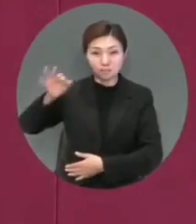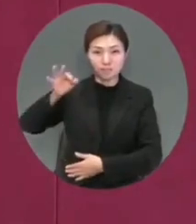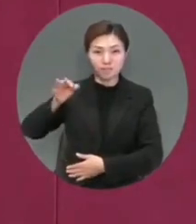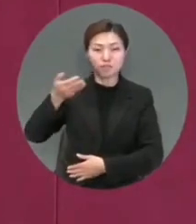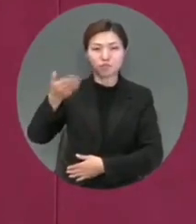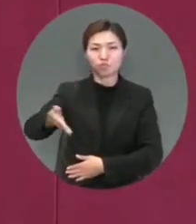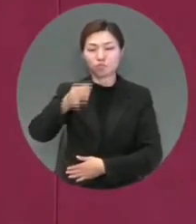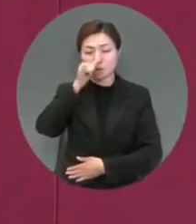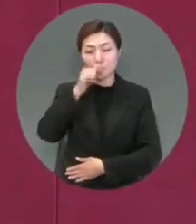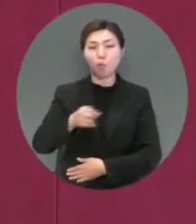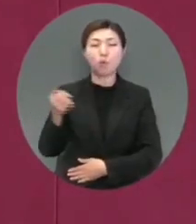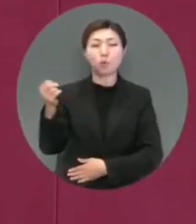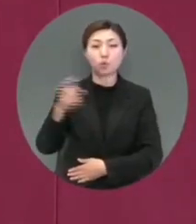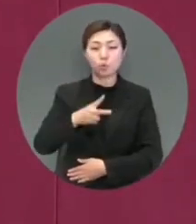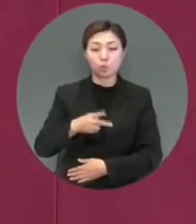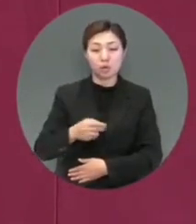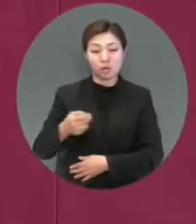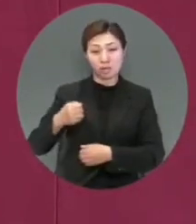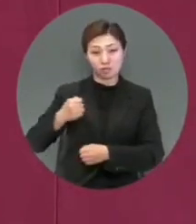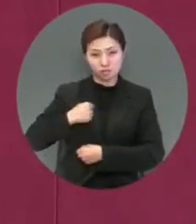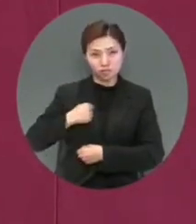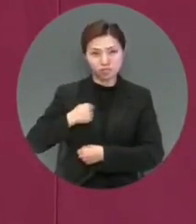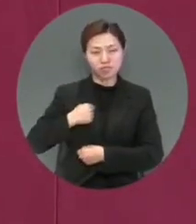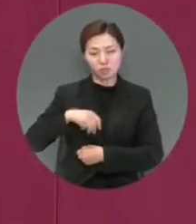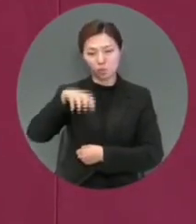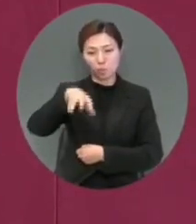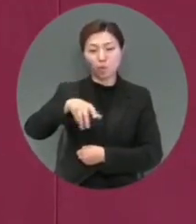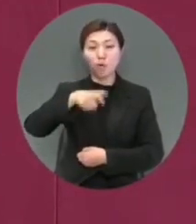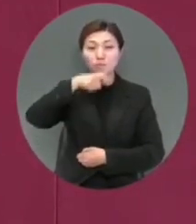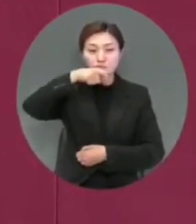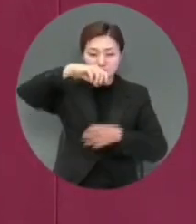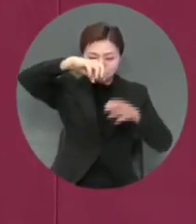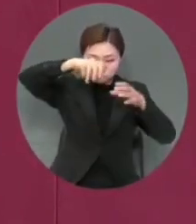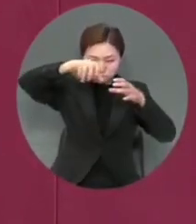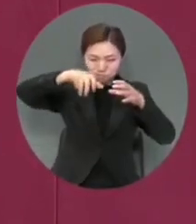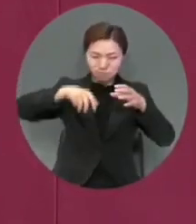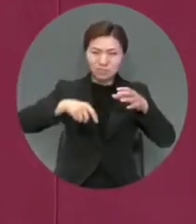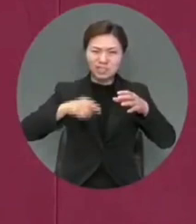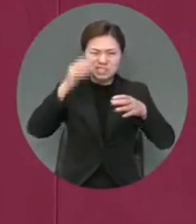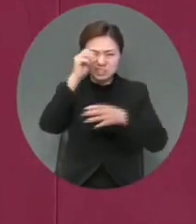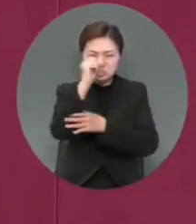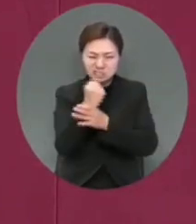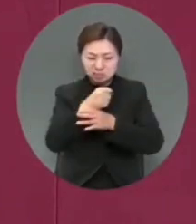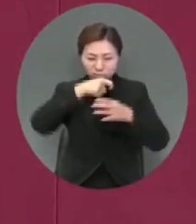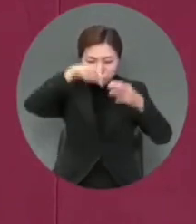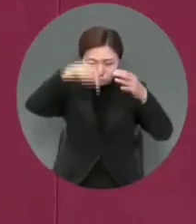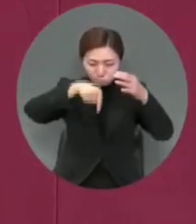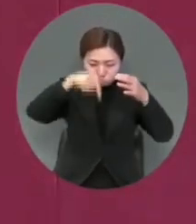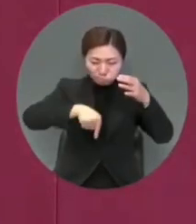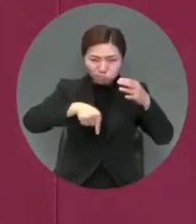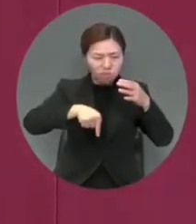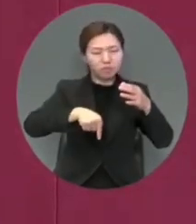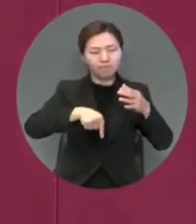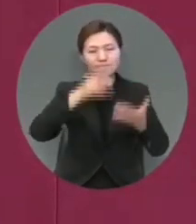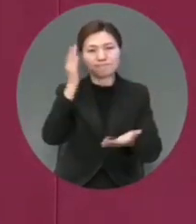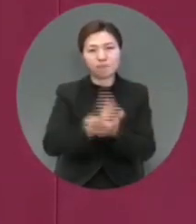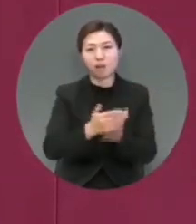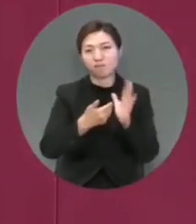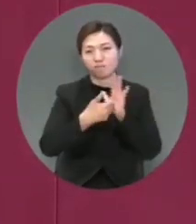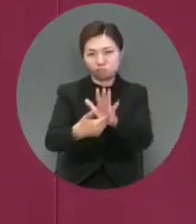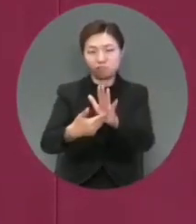제로화를 신속히 추진하여 국가 안보와 국민의 안전을 위해 헌신하는 군